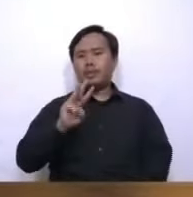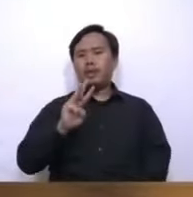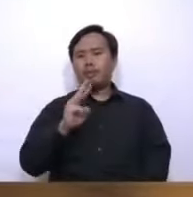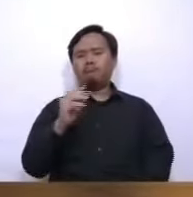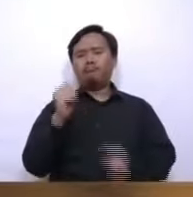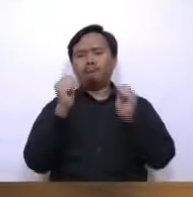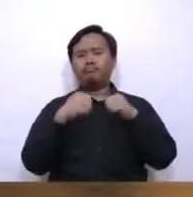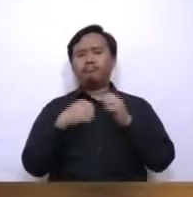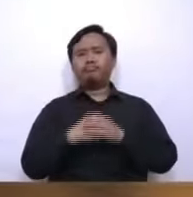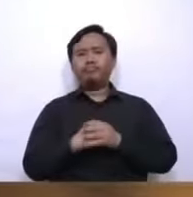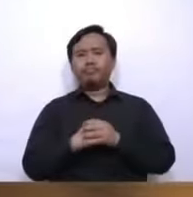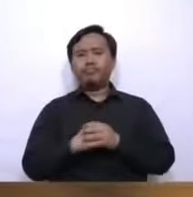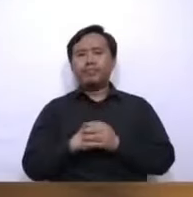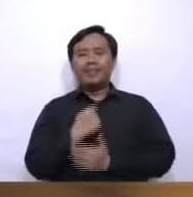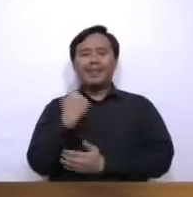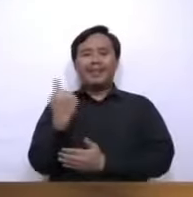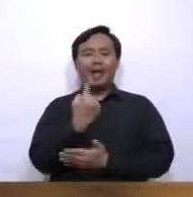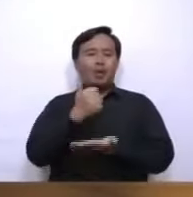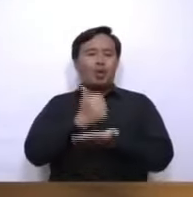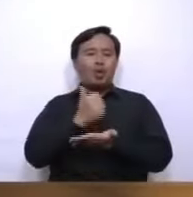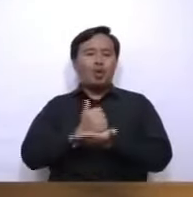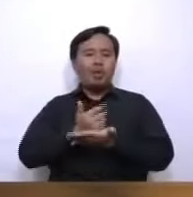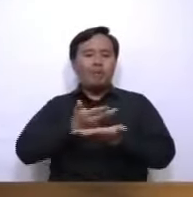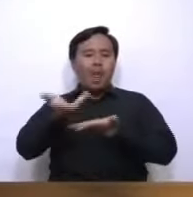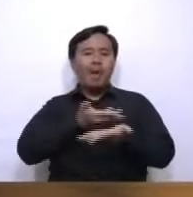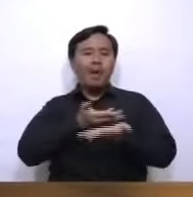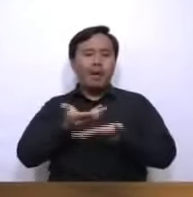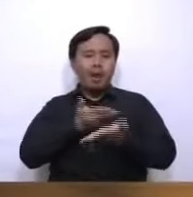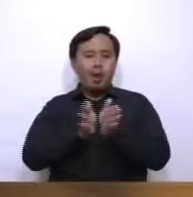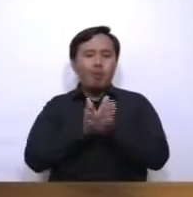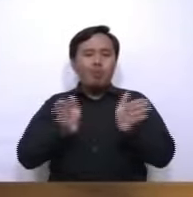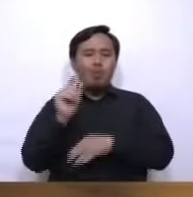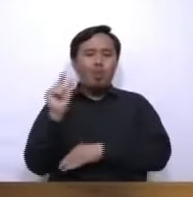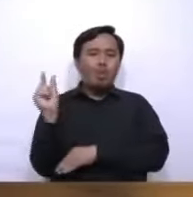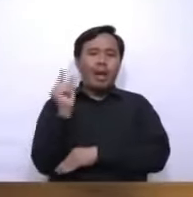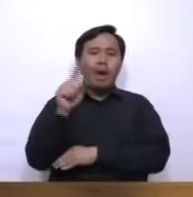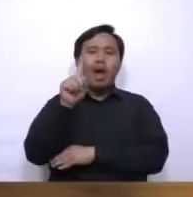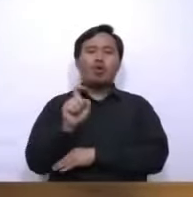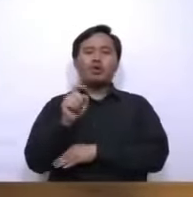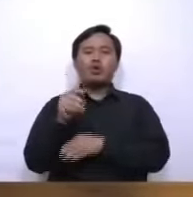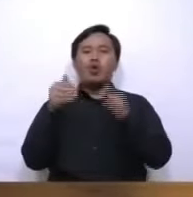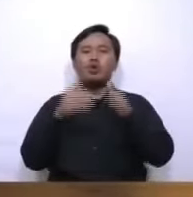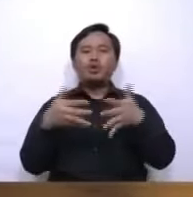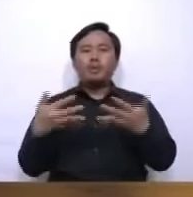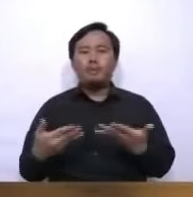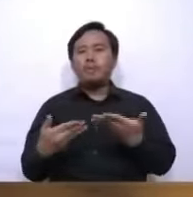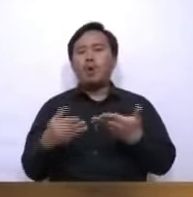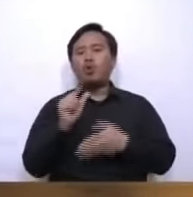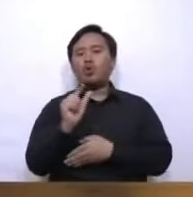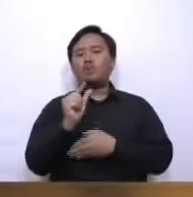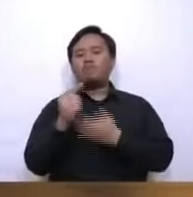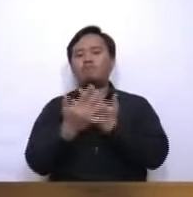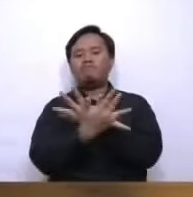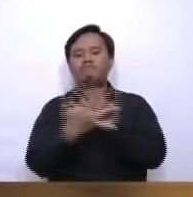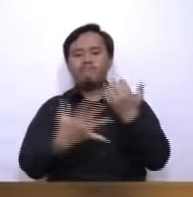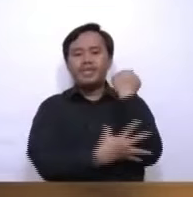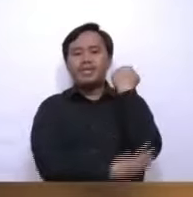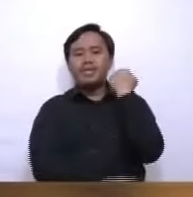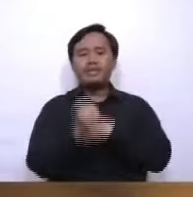kita tentu harus mengutamakan pelayanan-pelayanan publik terutama kepada masyarakat yang miskin dan